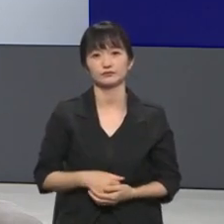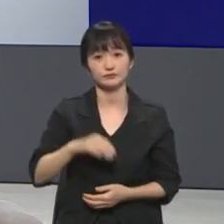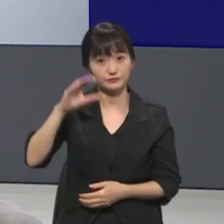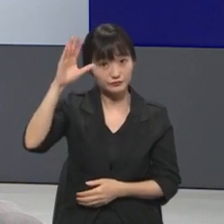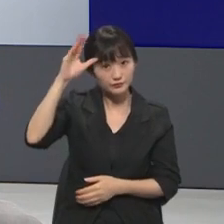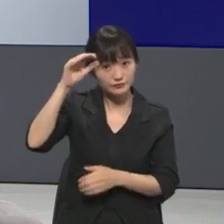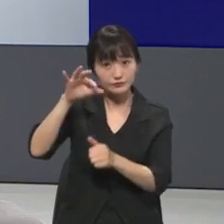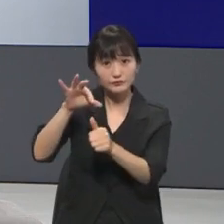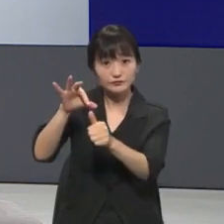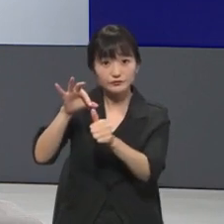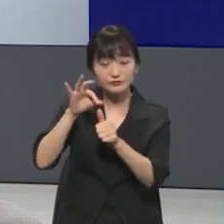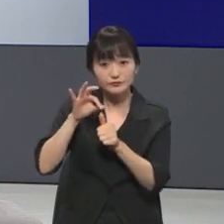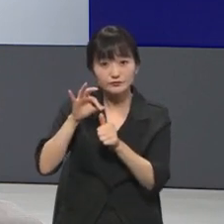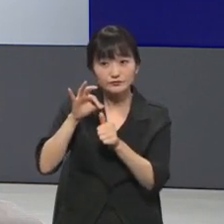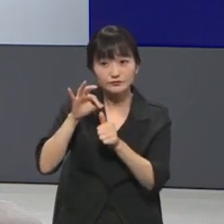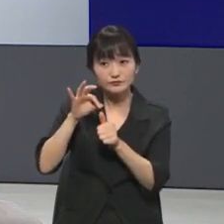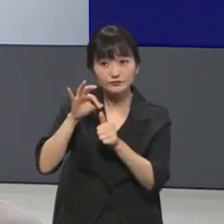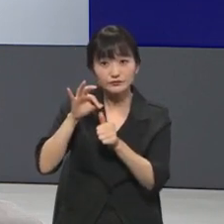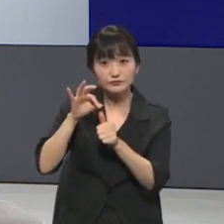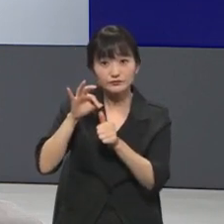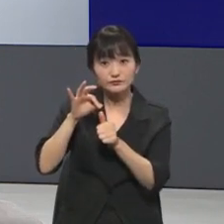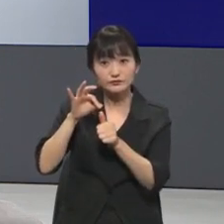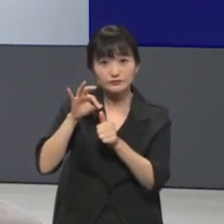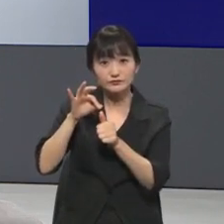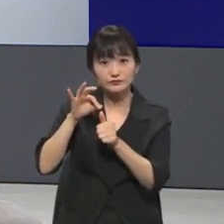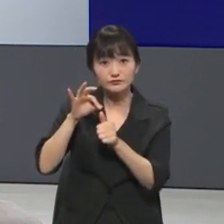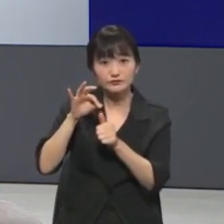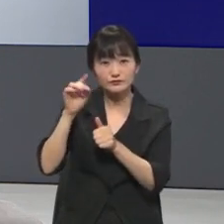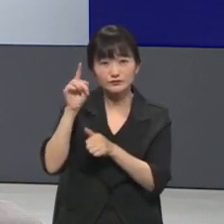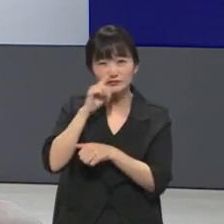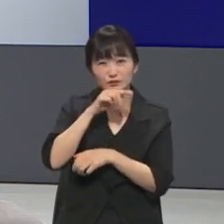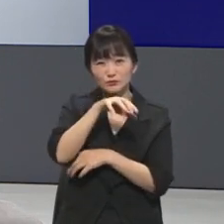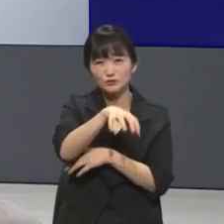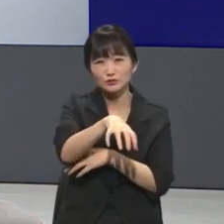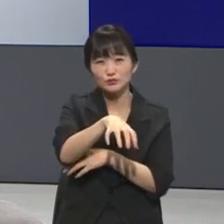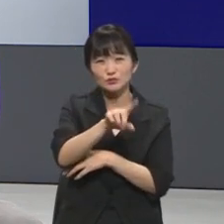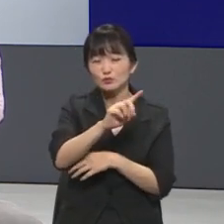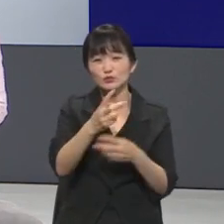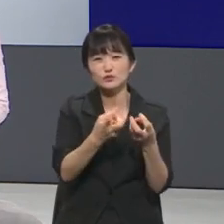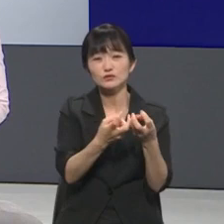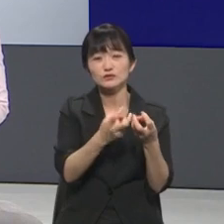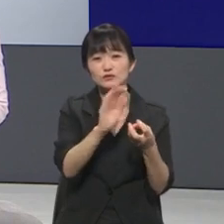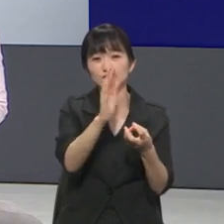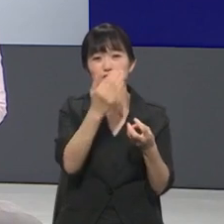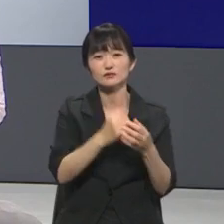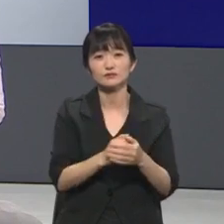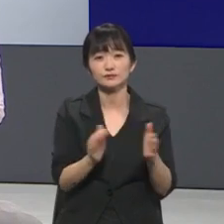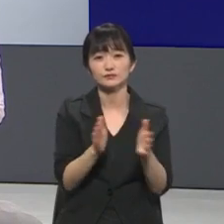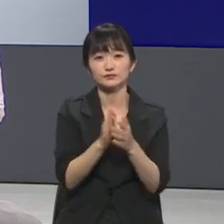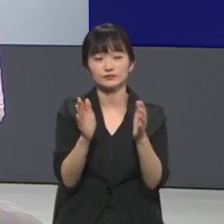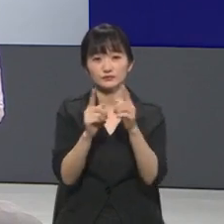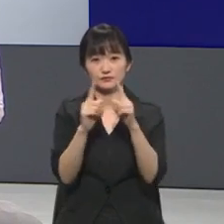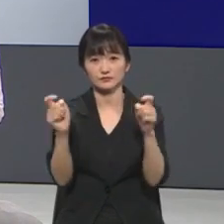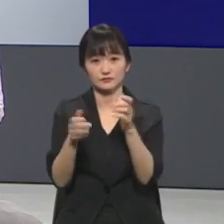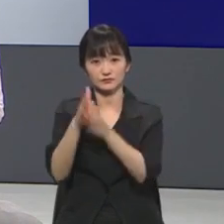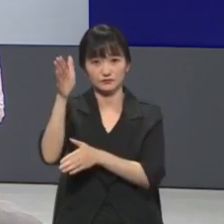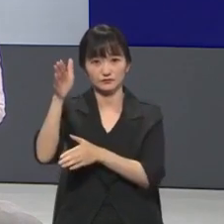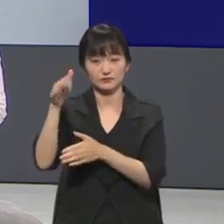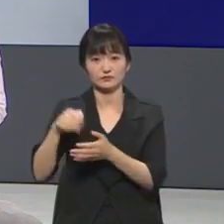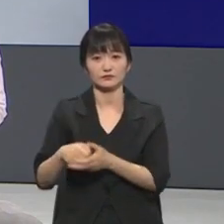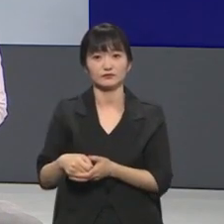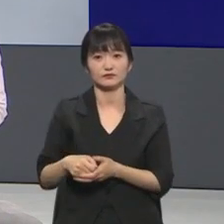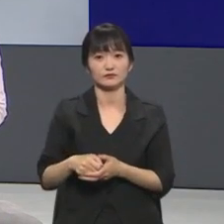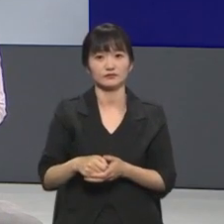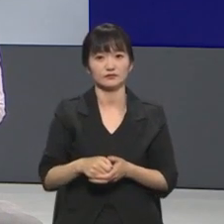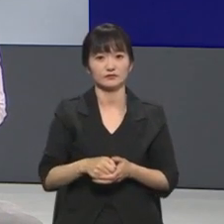강아지들이 구조됐던 그 나쁜 번식장, 그곳은 어떻게 됐습니까? 이 번식장 같은 경우에는 화성시가 나서서 이 대표를